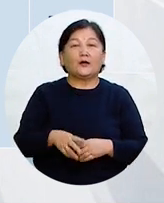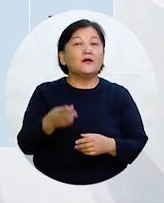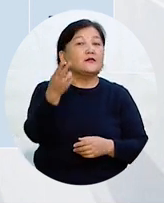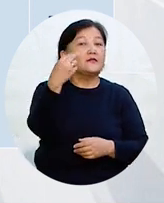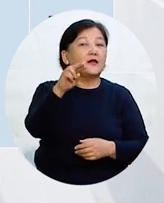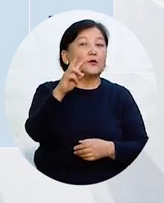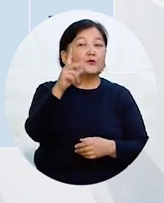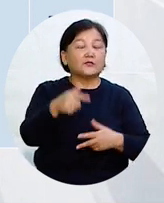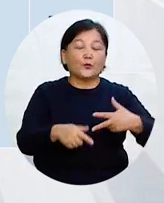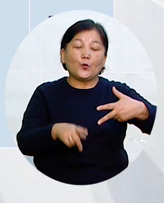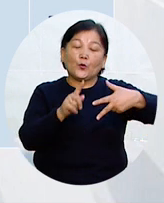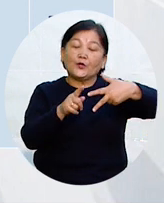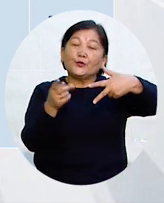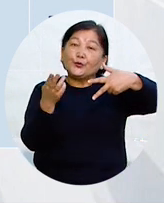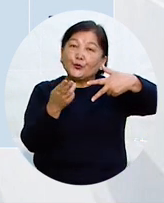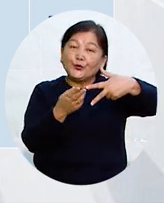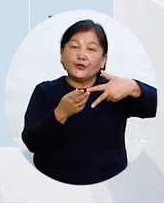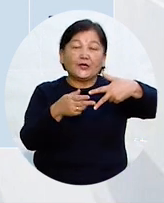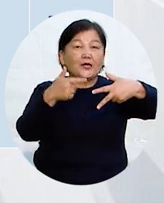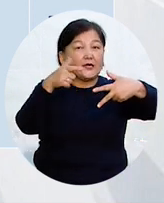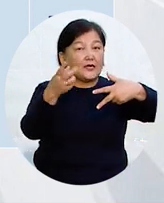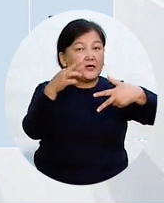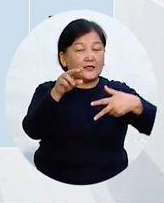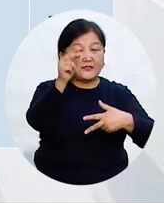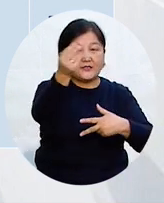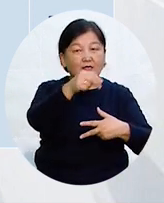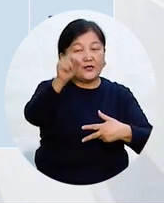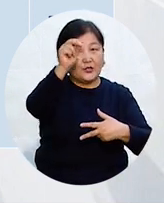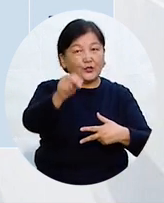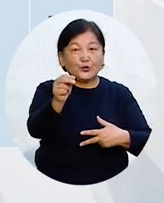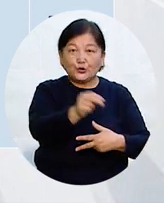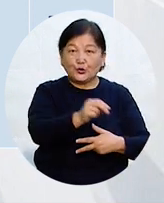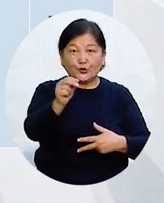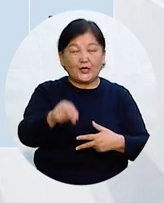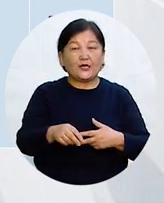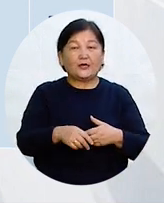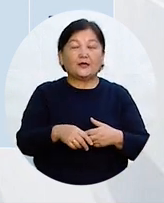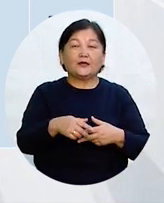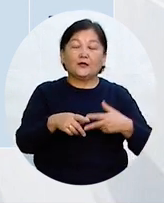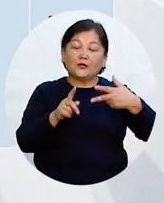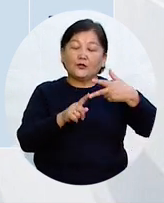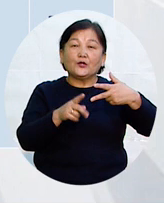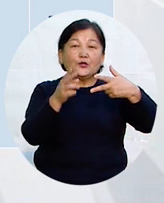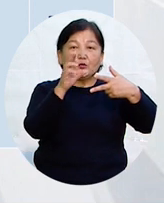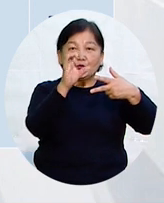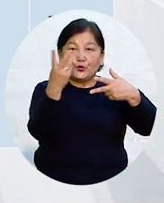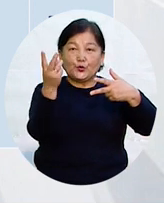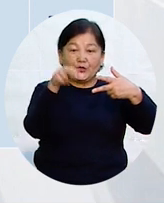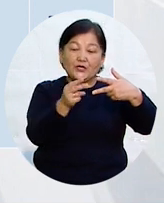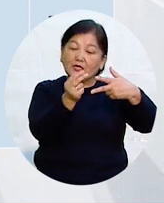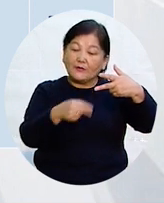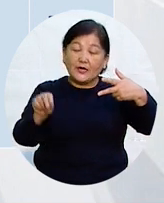үсэг үгийн дунд дэвсгэрж орохоор гэдэс шүд. За үгийн адагт гэдэс сүүл хэлбэртэй ордог